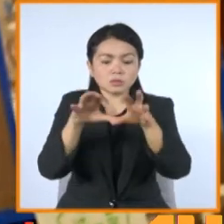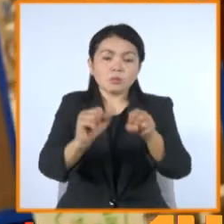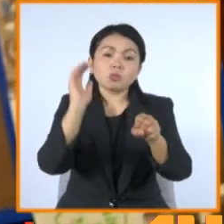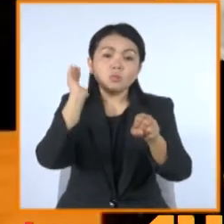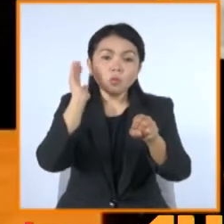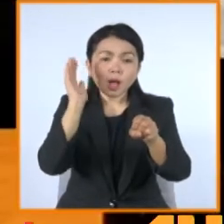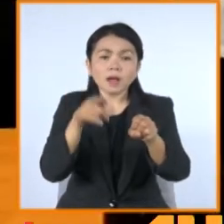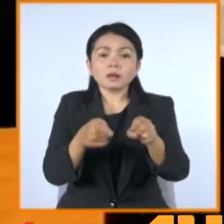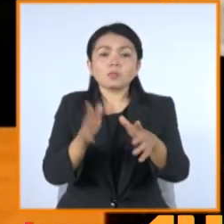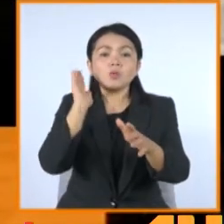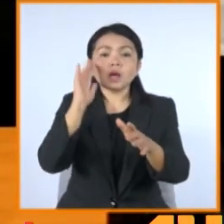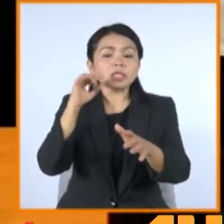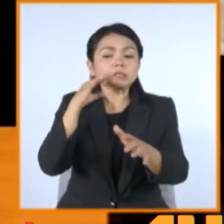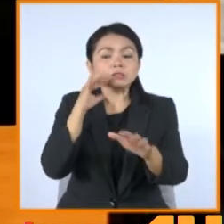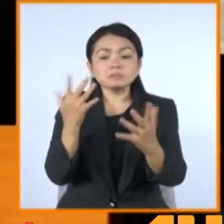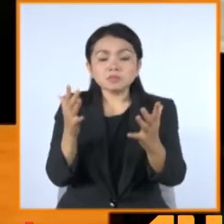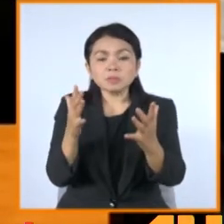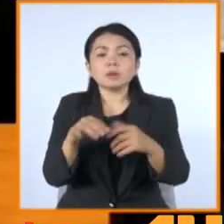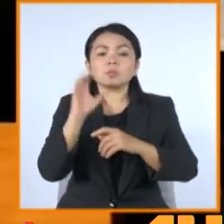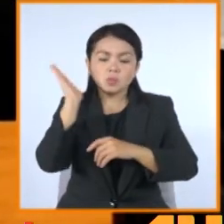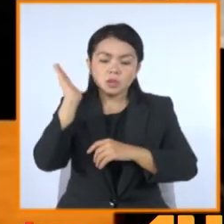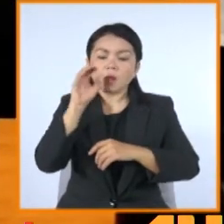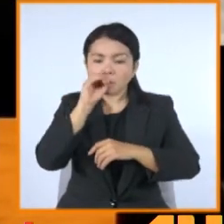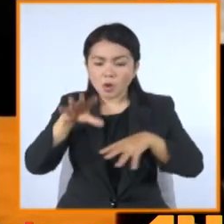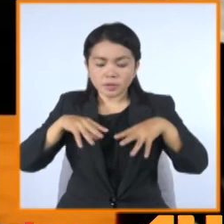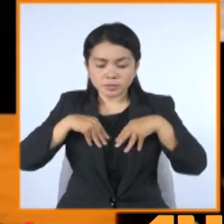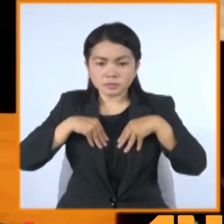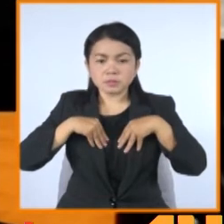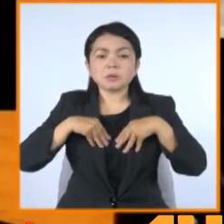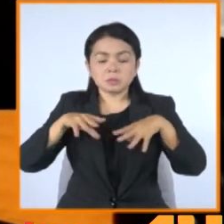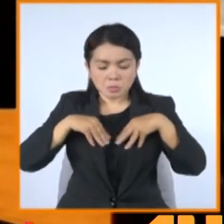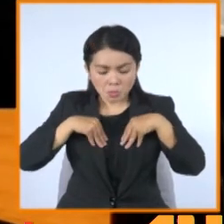พงศ์ไม่มีท่าทีขัดขืนแต่ให้การรับสารภาพด้วยท่าทางที่ส